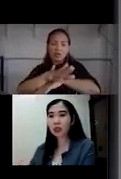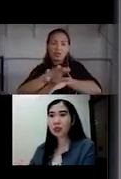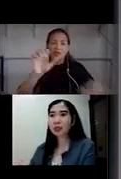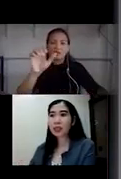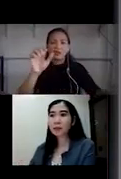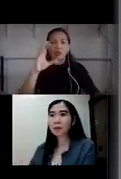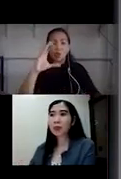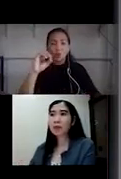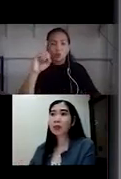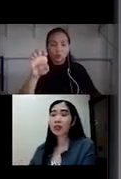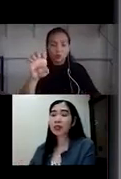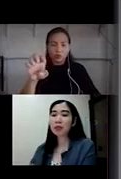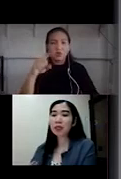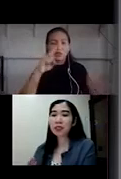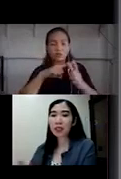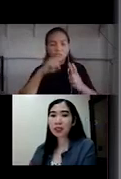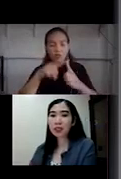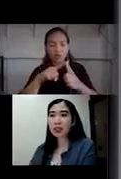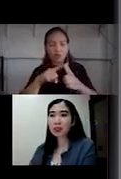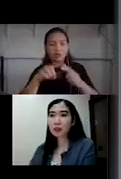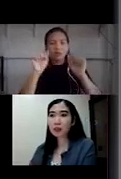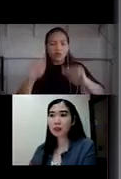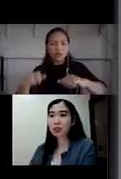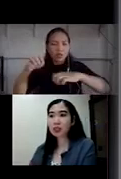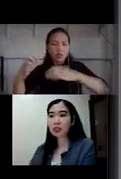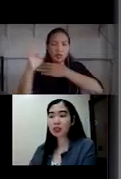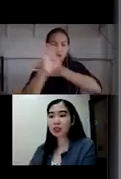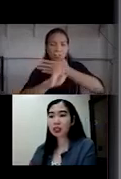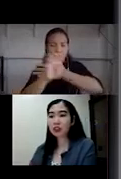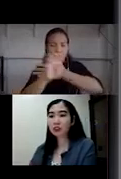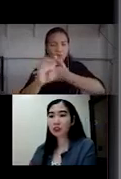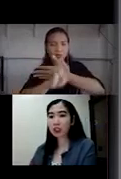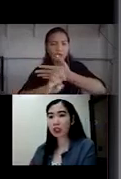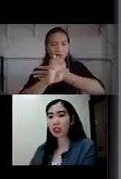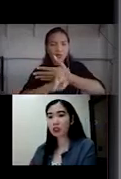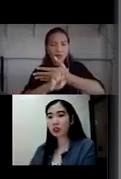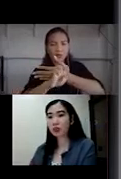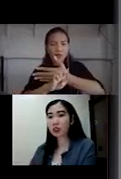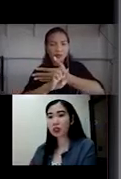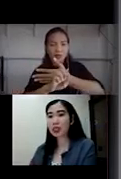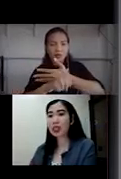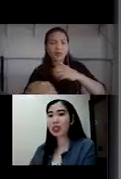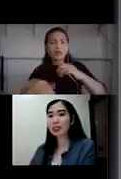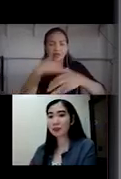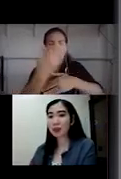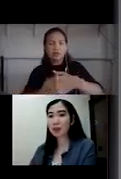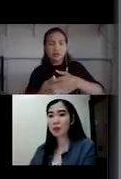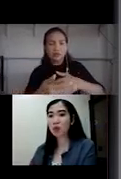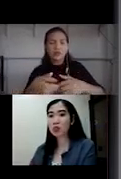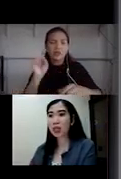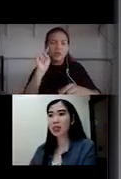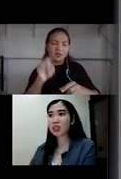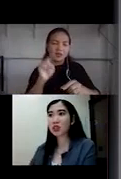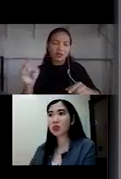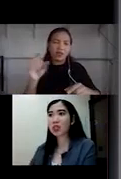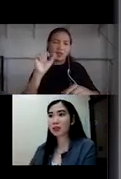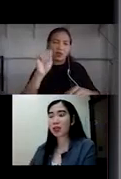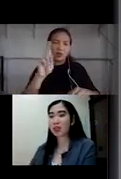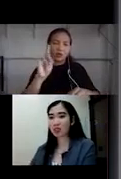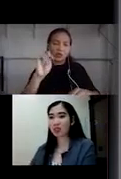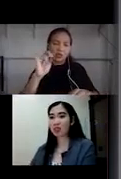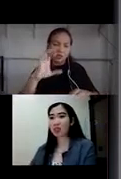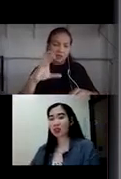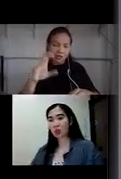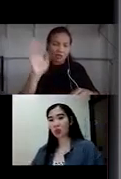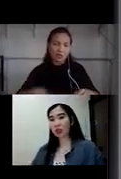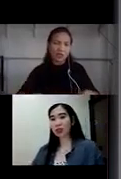code, then mai-email sa kanila, tapos ilalagay lang nila yung authentication code, then saka lang nila mabubuksan yung email na